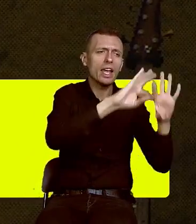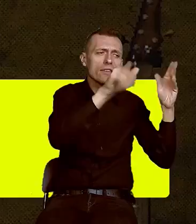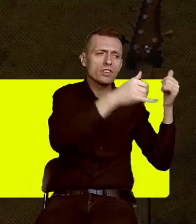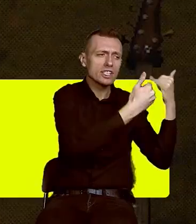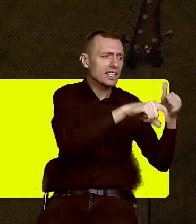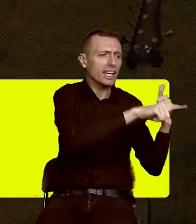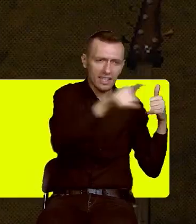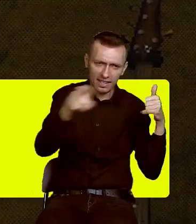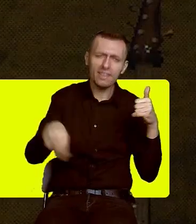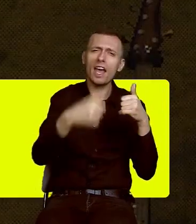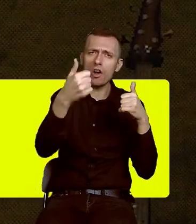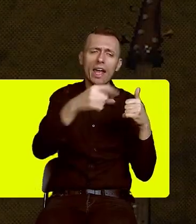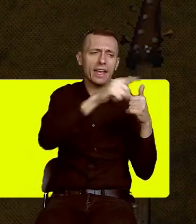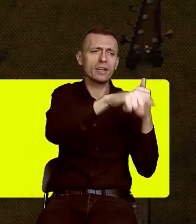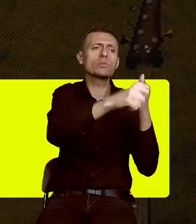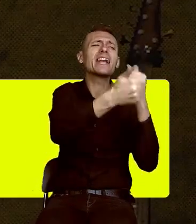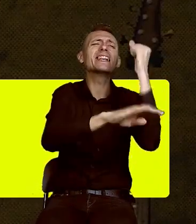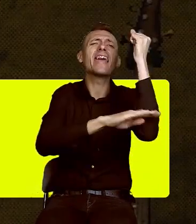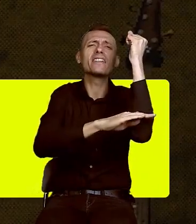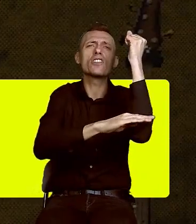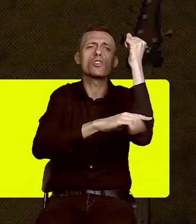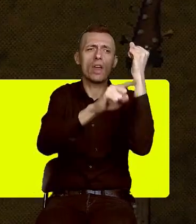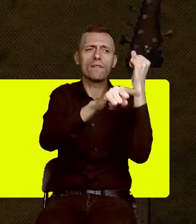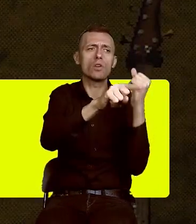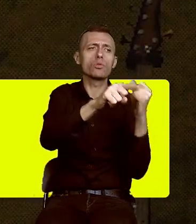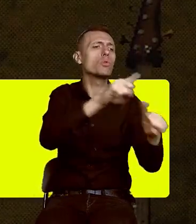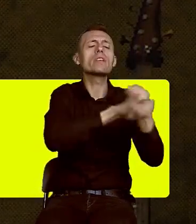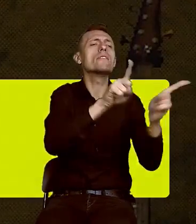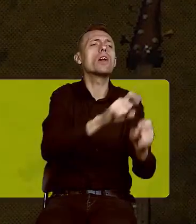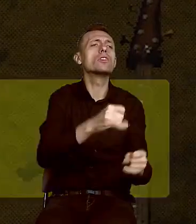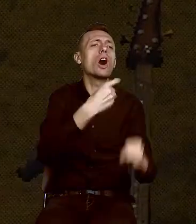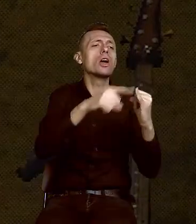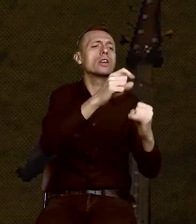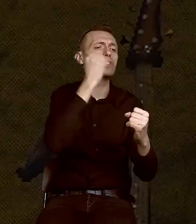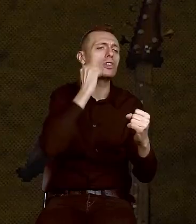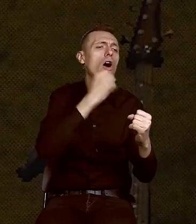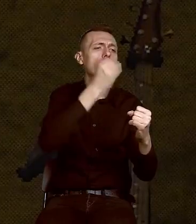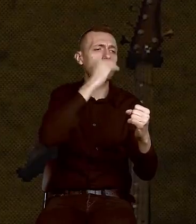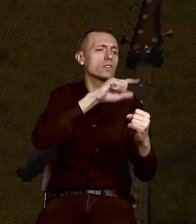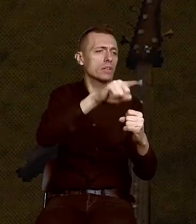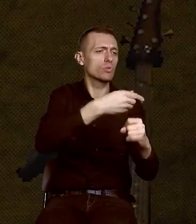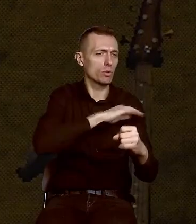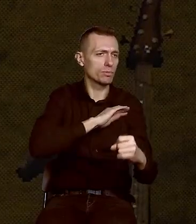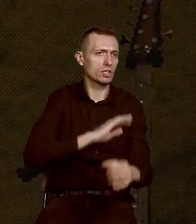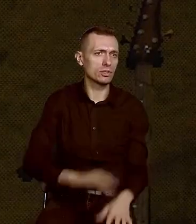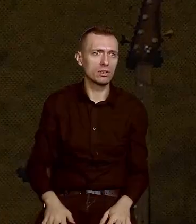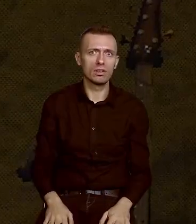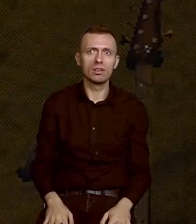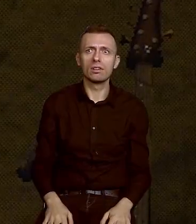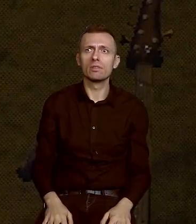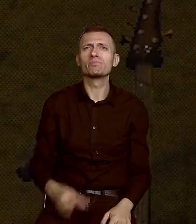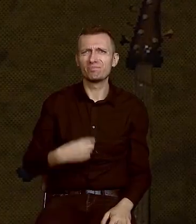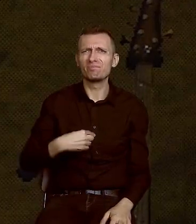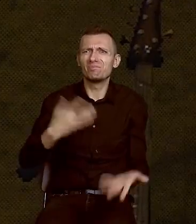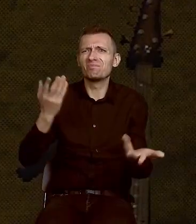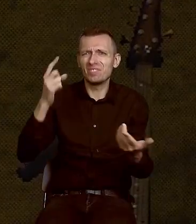Jeśli zjesz owoc z tego drzewa, na pewno umrzesz. I wiecie, ja jestem przekonany, że Adam zgodził się z